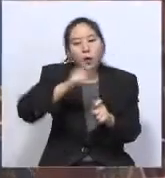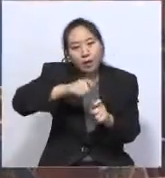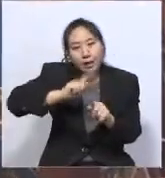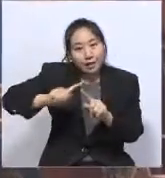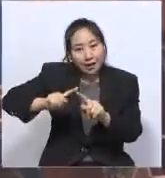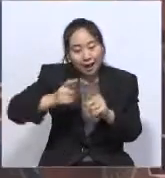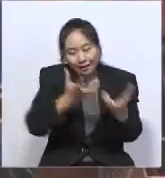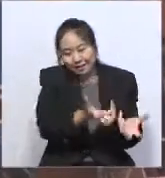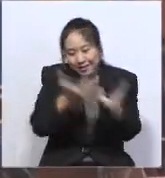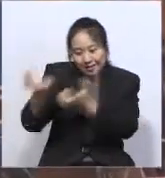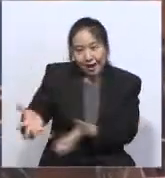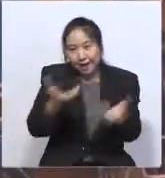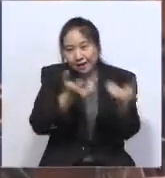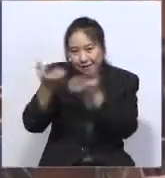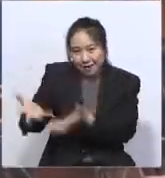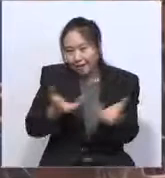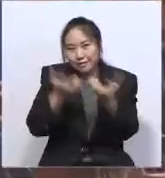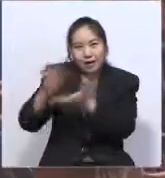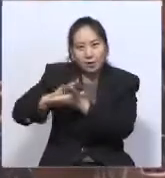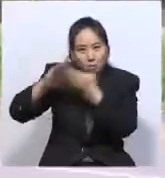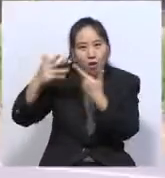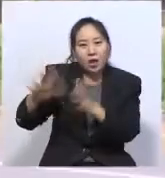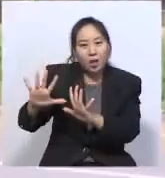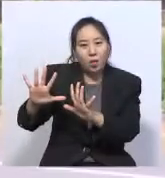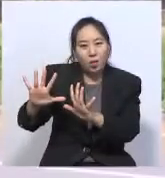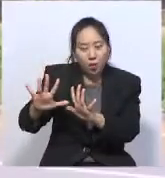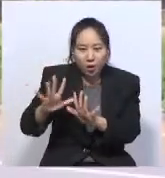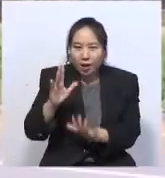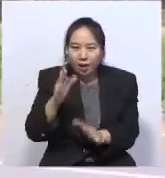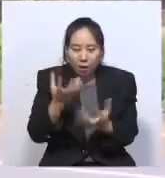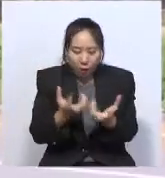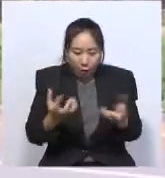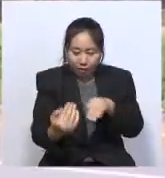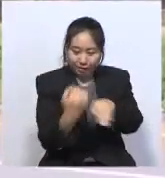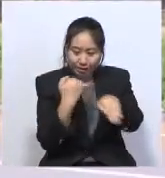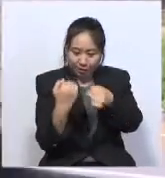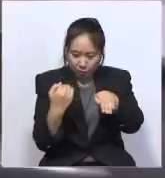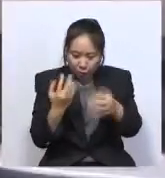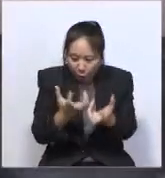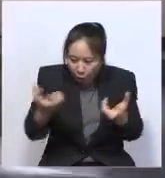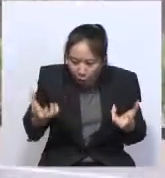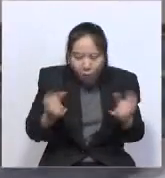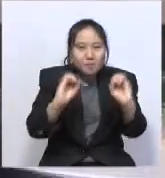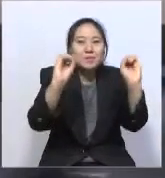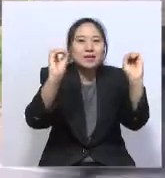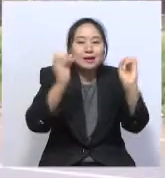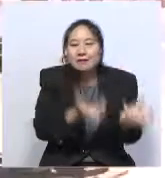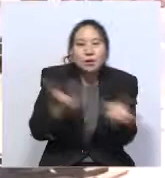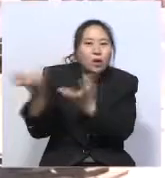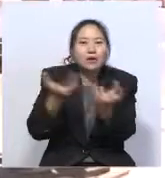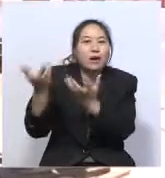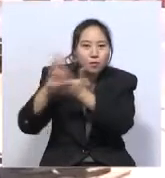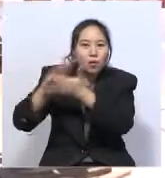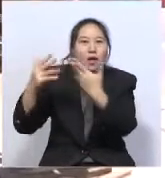นั้นก็ถูกนำไปไว้ข้างทางโดยที่ไม่มีสิ่งใดอยู่บนผิวการจราจรหรือว่าไหลทางนะครับนี่ก็น่า